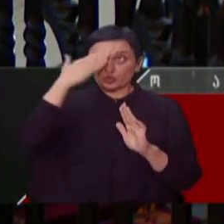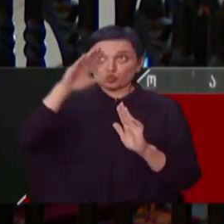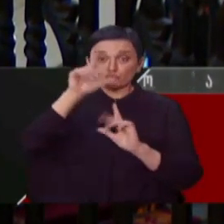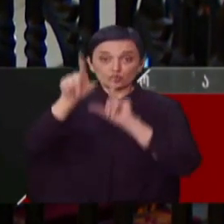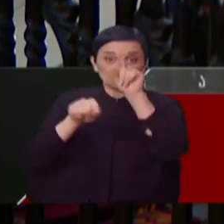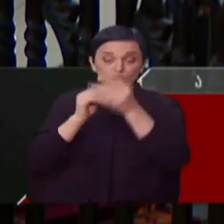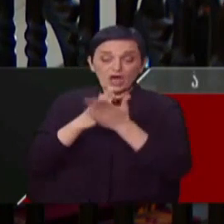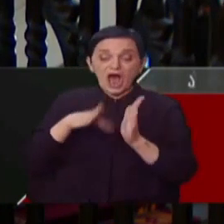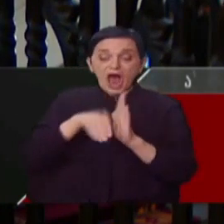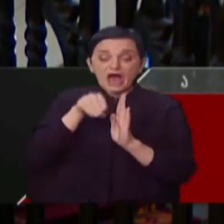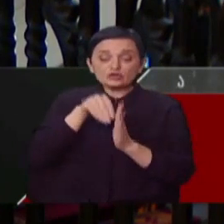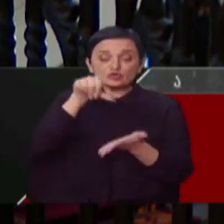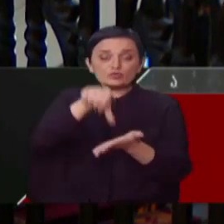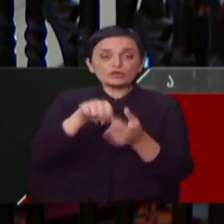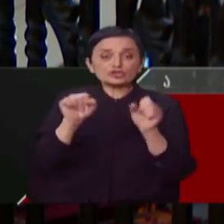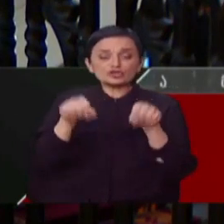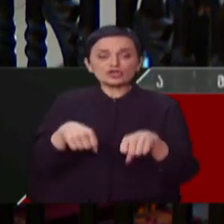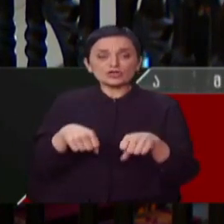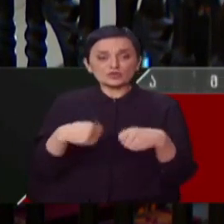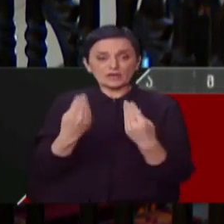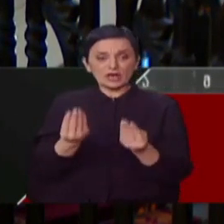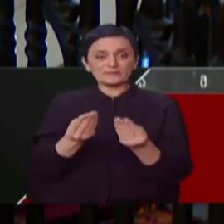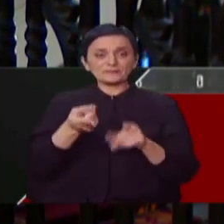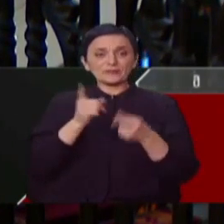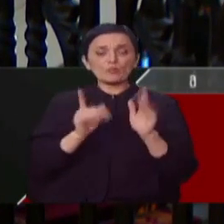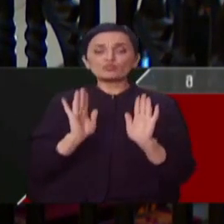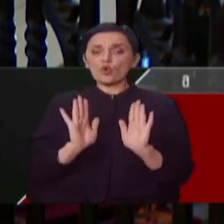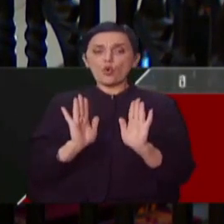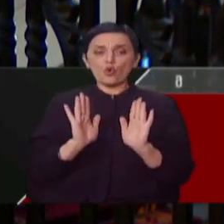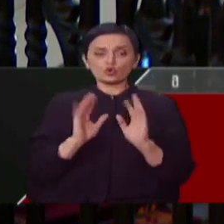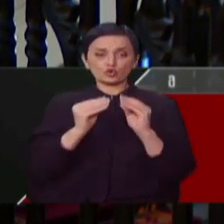და არჩევნებში მონაწილეობის შესაძლებლობა ეძლევა რეალურად მხოლოდ